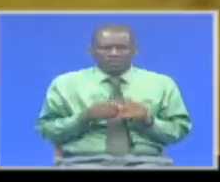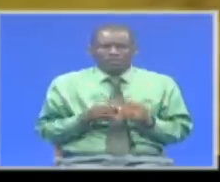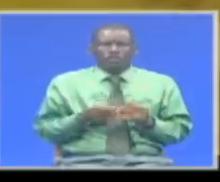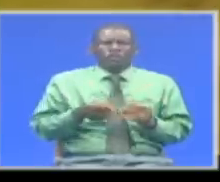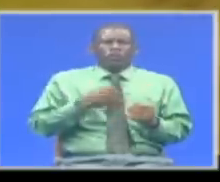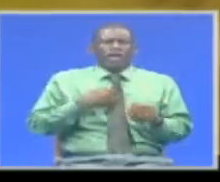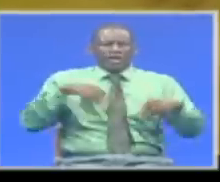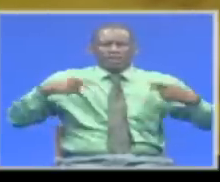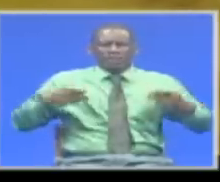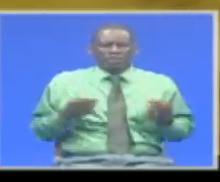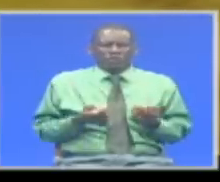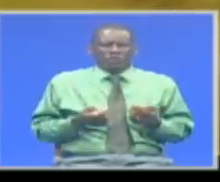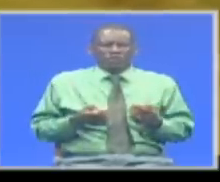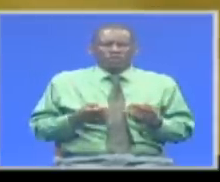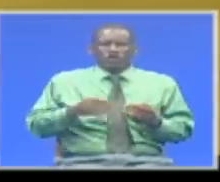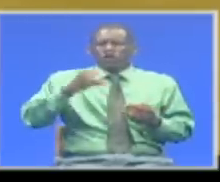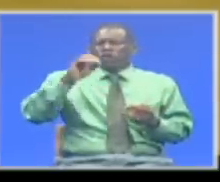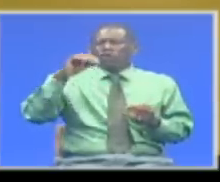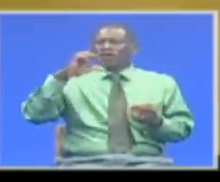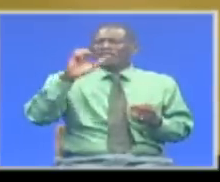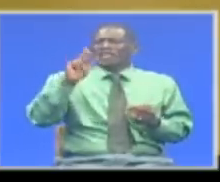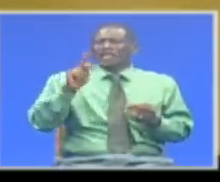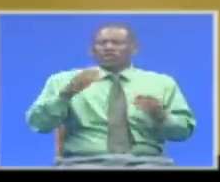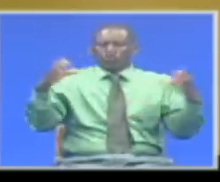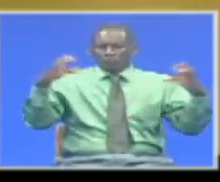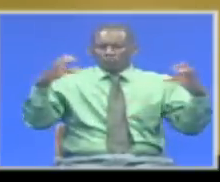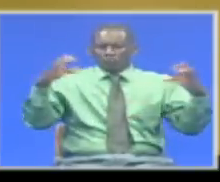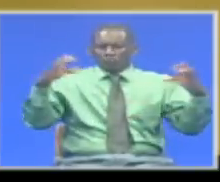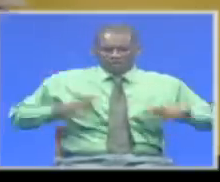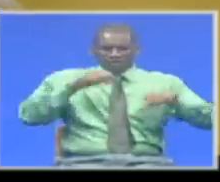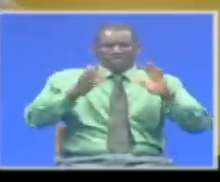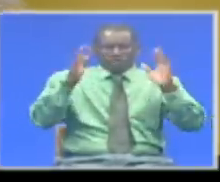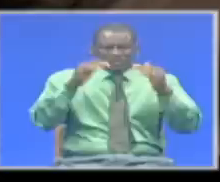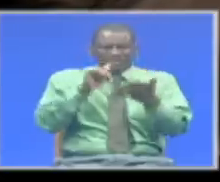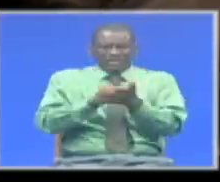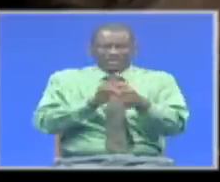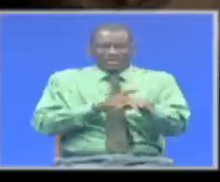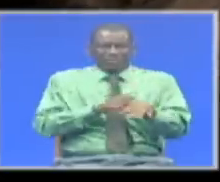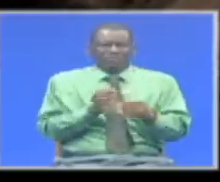Kulikuwa na watu tu hawa okay community ndio walikuwa wanaishi kwa msituni. Na wakati hiyo